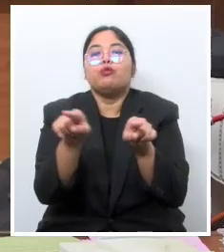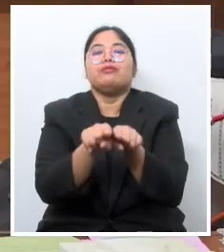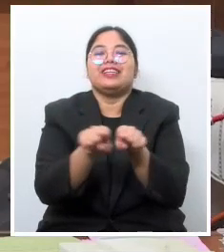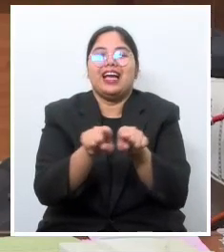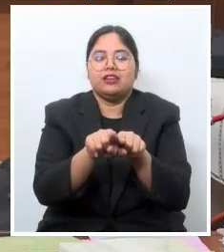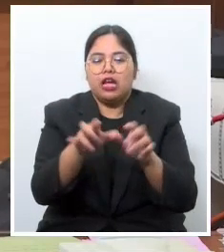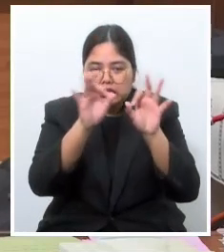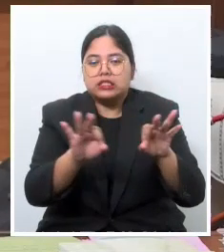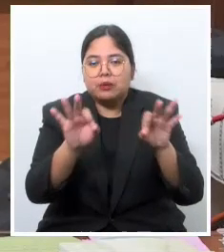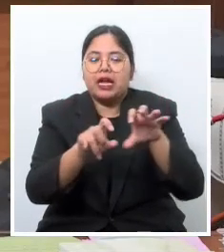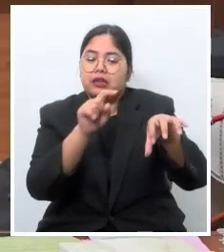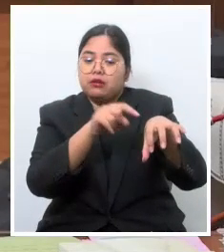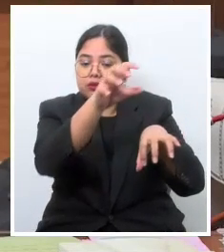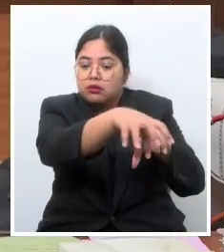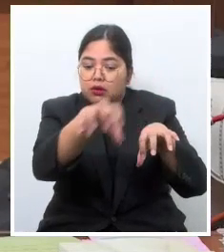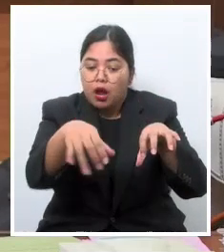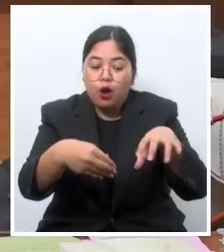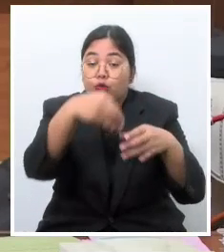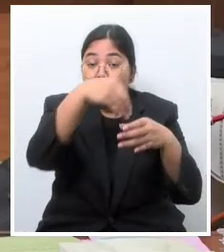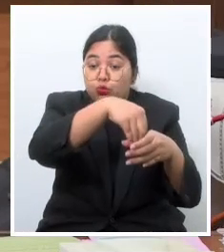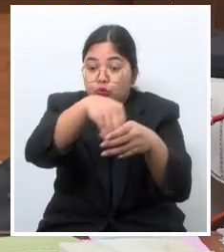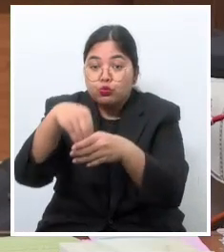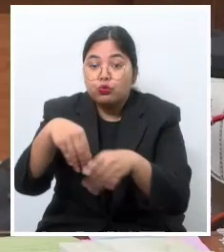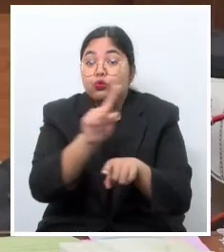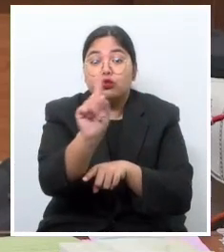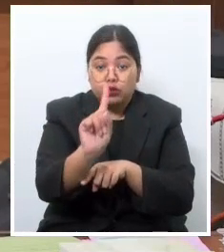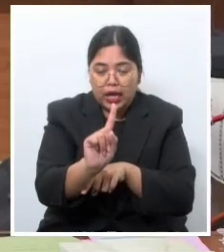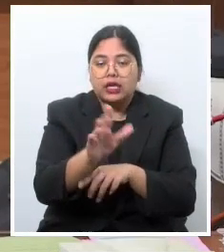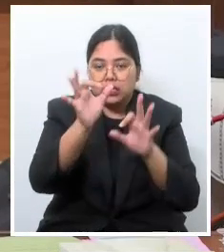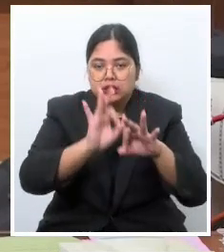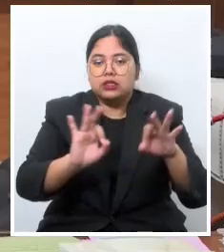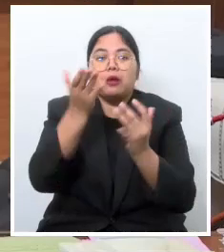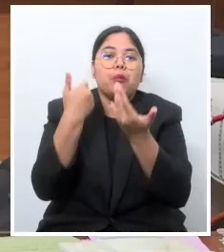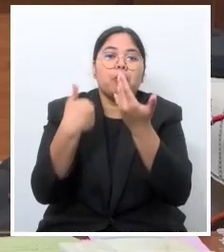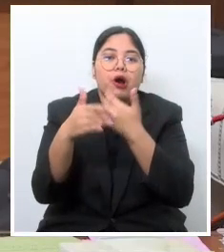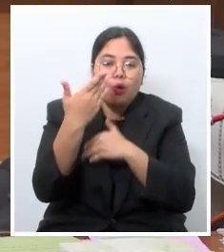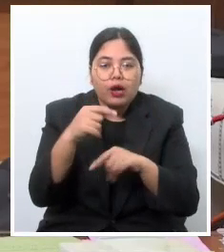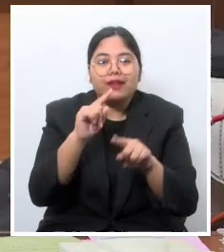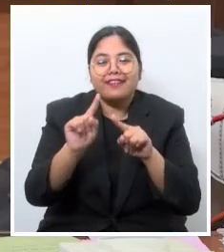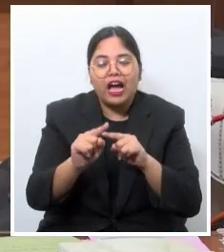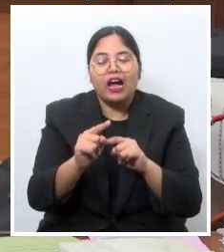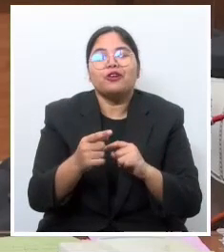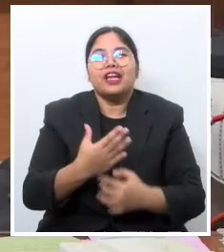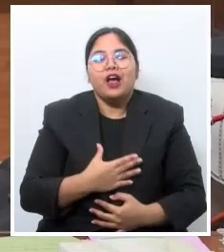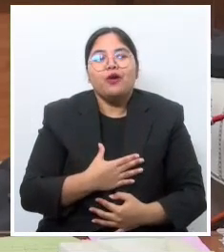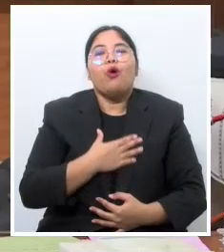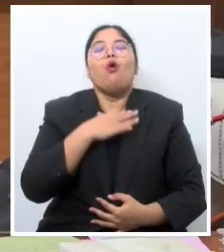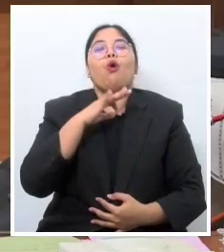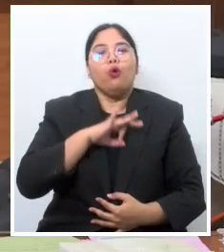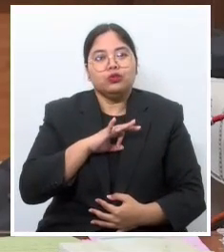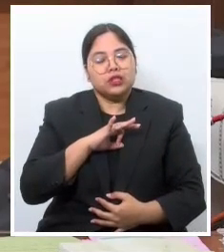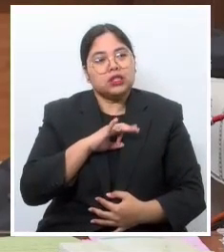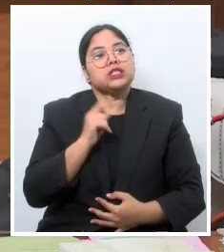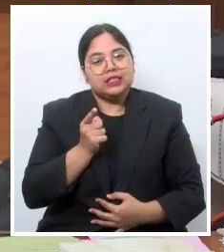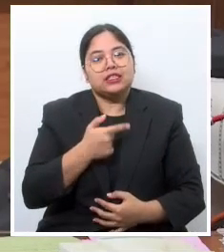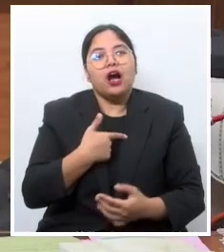ถิ่นจังหวัดในแต่ละที่เพราะจะทำให้มีความซาบซึ้งเข้าใจแล้วก็สามารถที่จะ